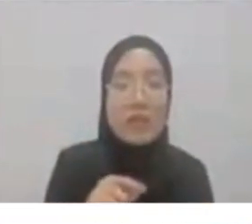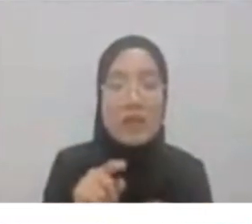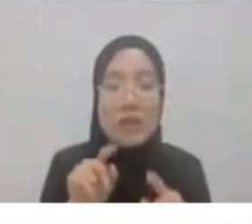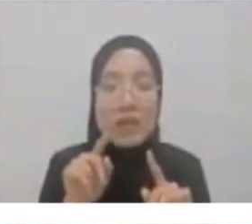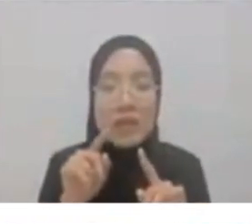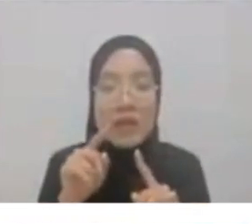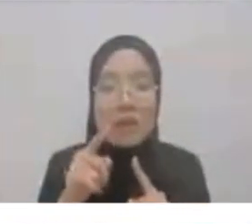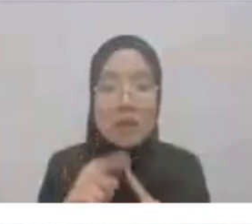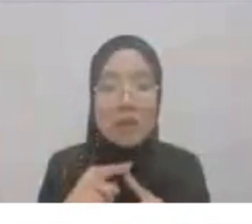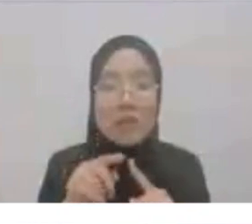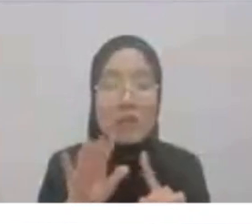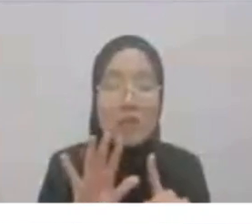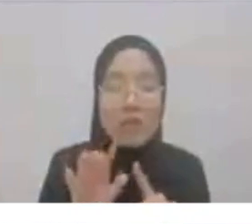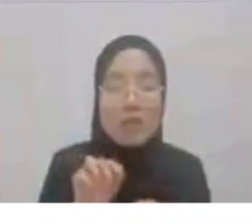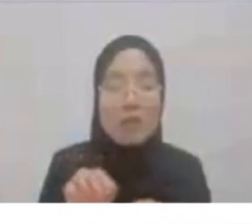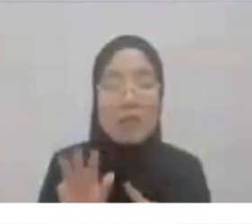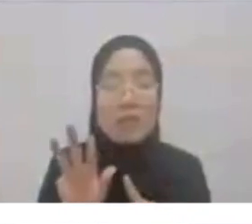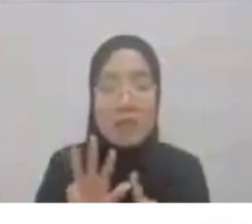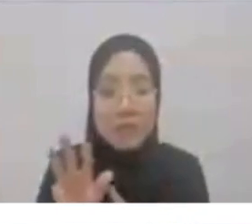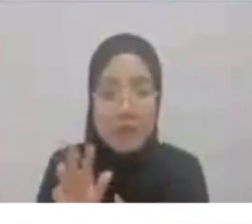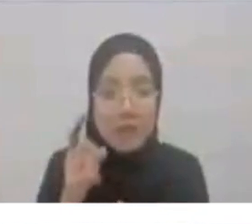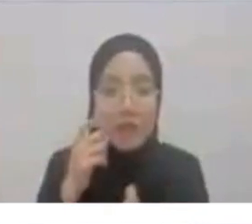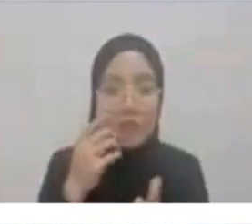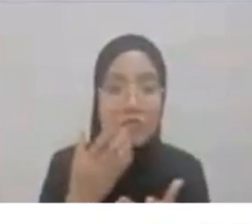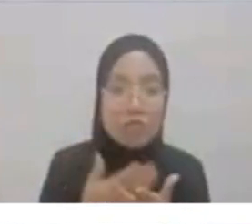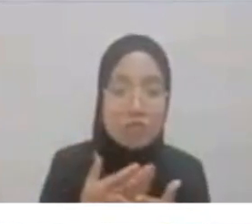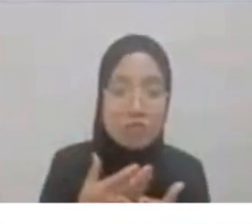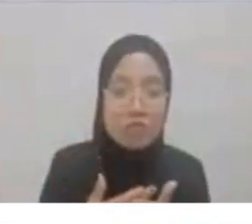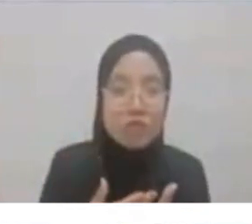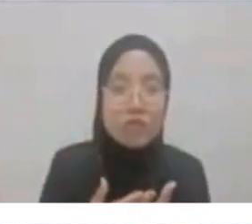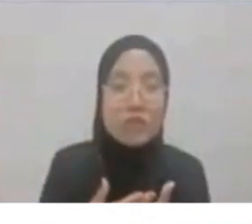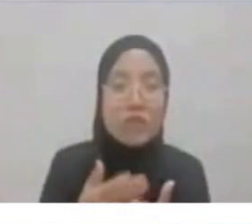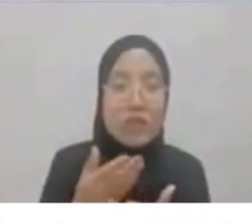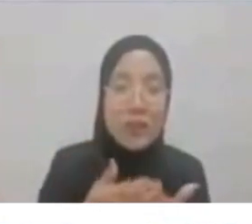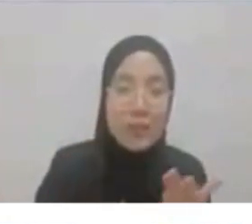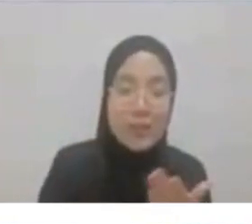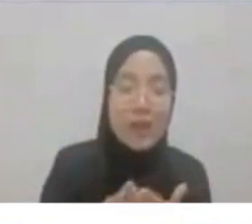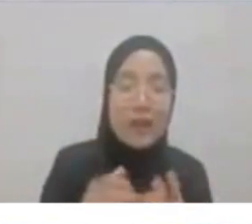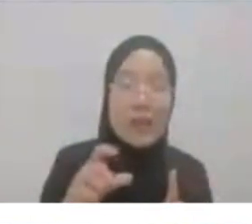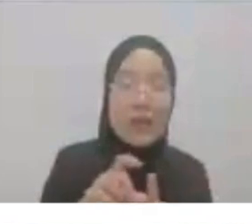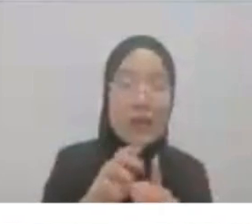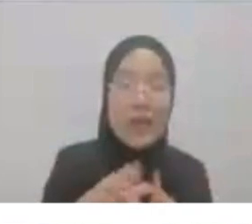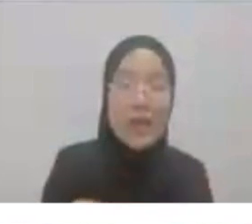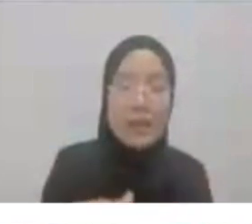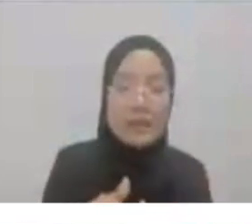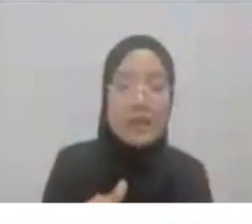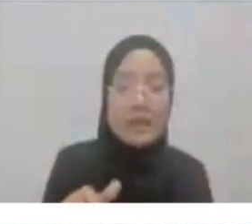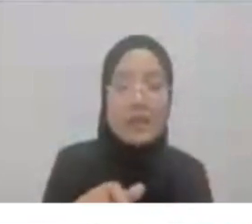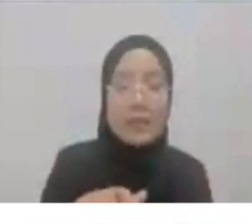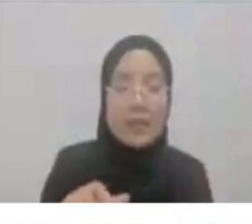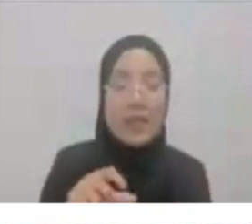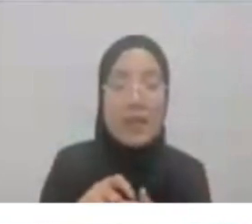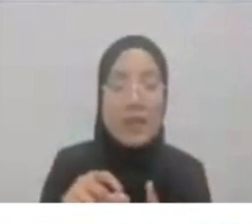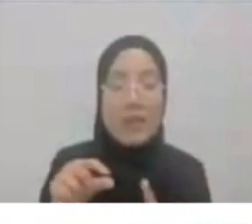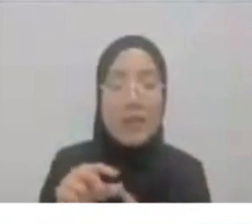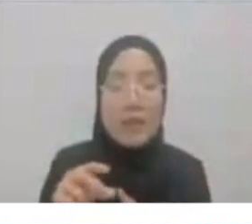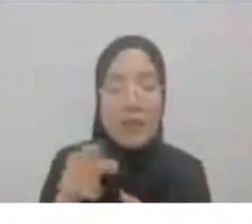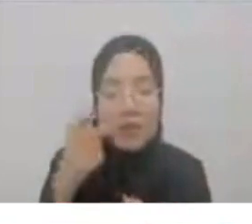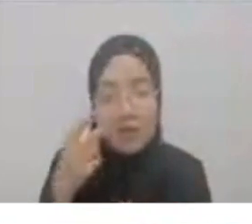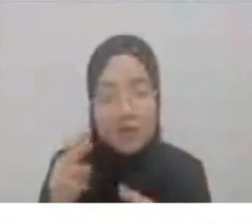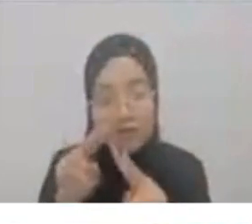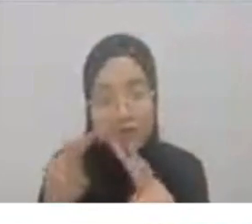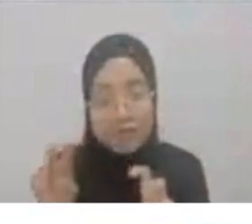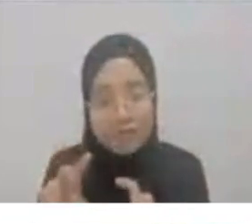bersesuaian pula dengan bukti pemohon berupa lampiran model di hasil Kecamatan DPR mahkamah kemudian mencermati data berupa daftar